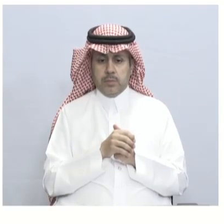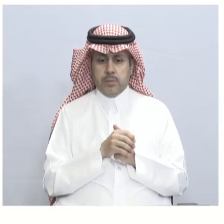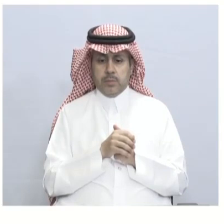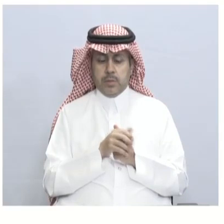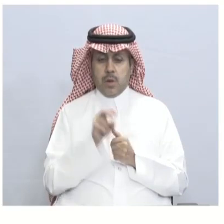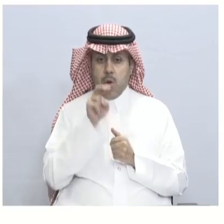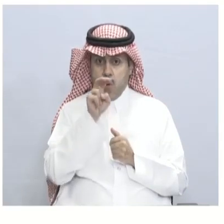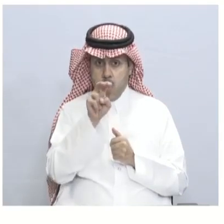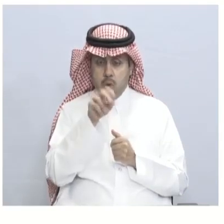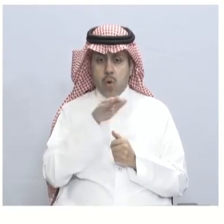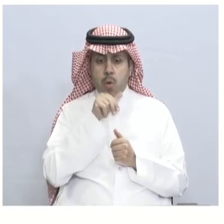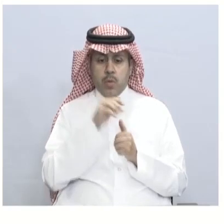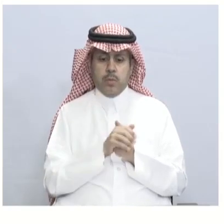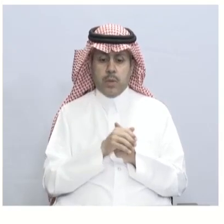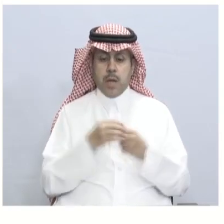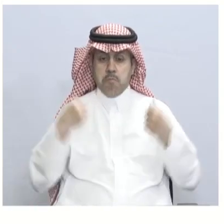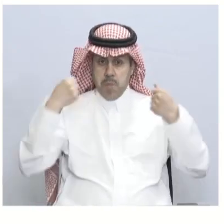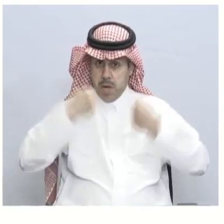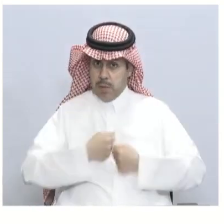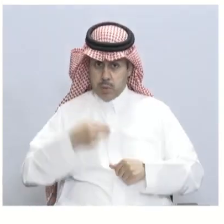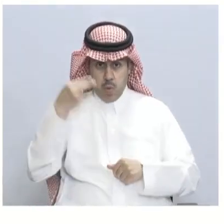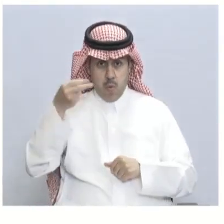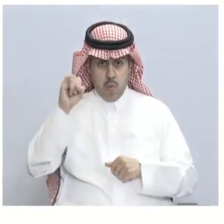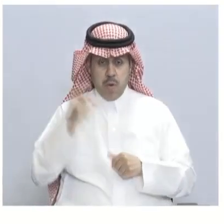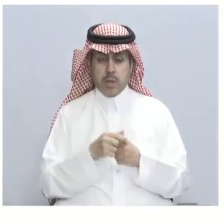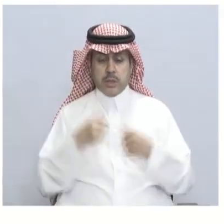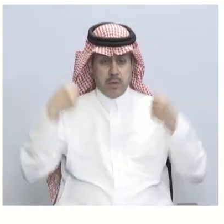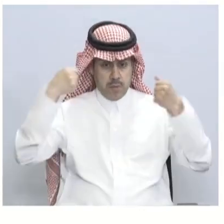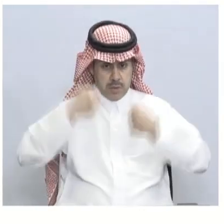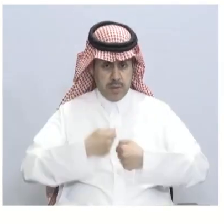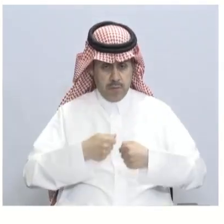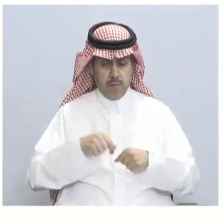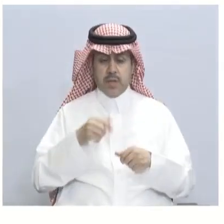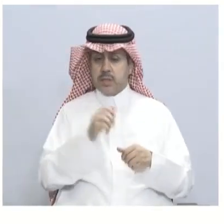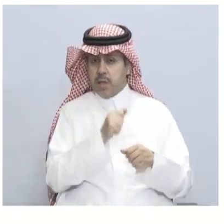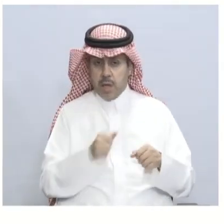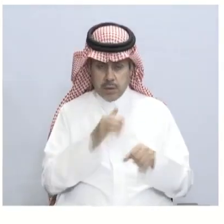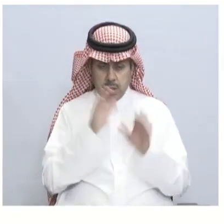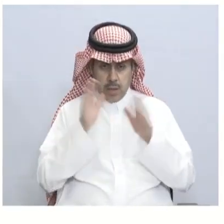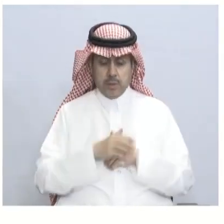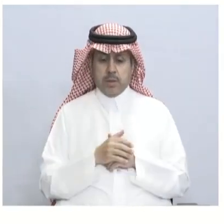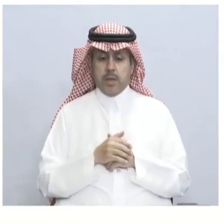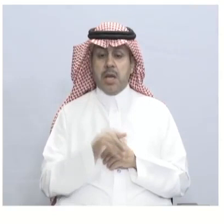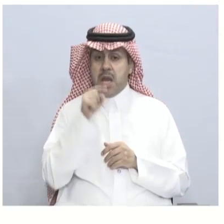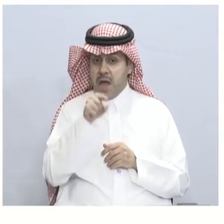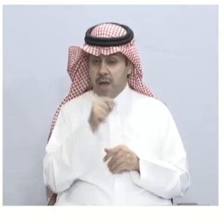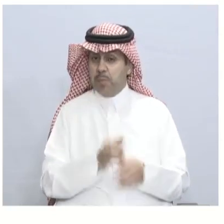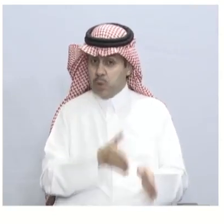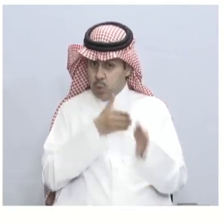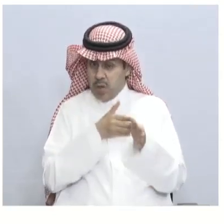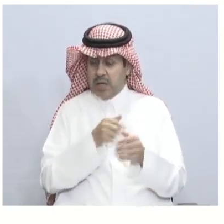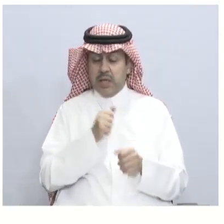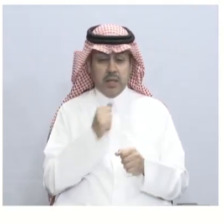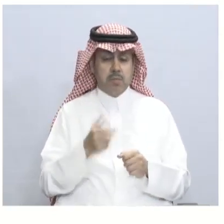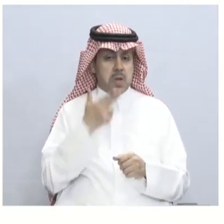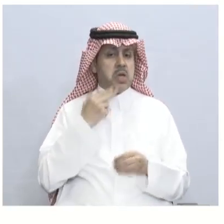انظر يا ابي انها ملابس عمر سوف يرتديها في صلاه العيد انها من سنن العيد لبس احسن